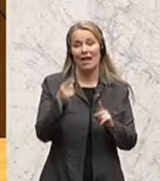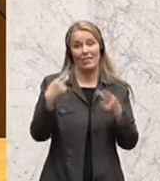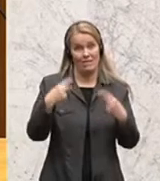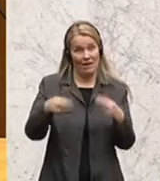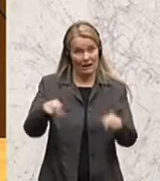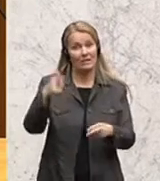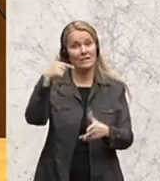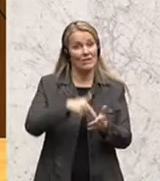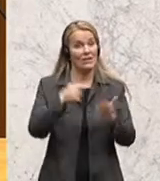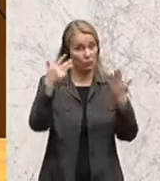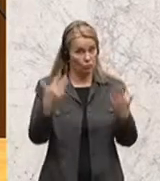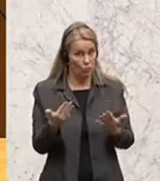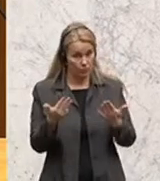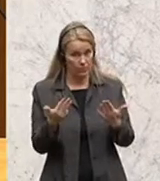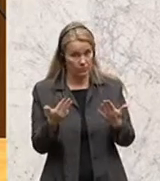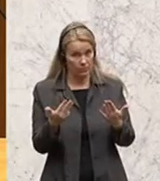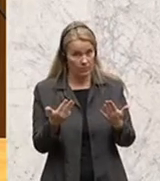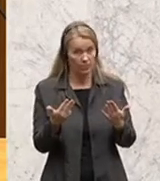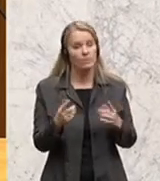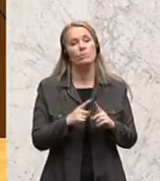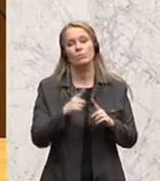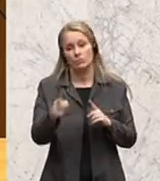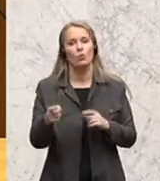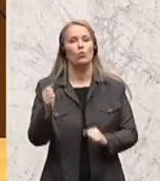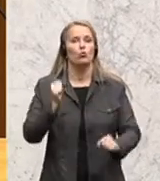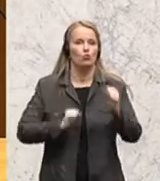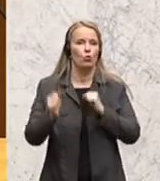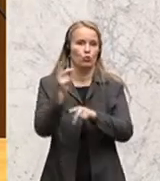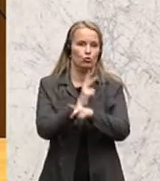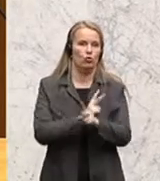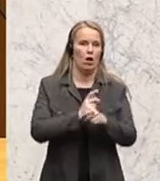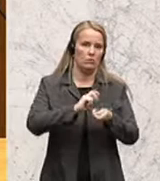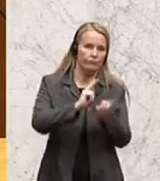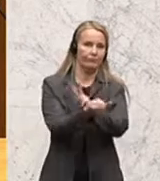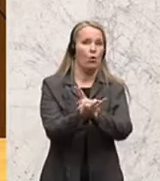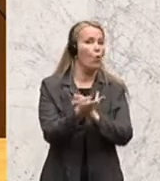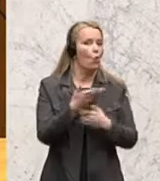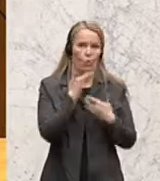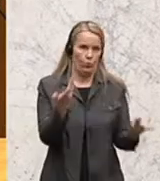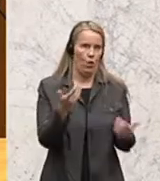Jahr 2009 hin zur Notverstaatlichung ohne Not